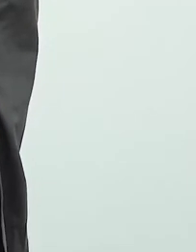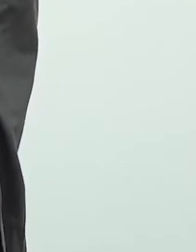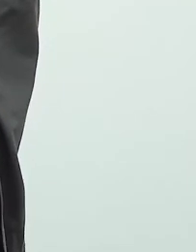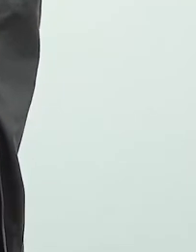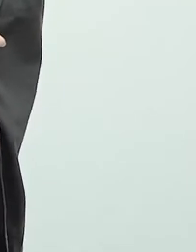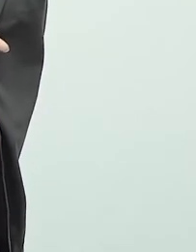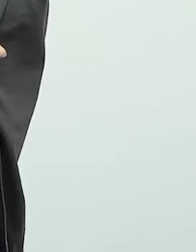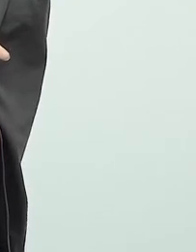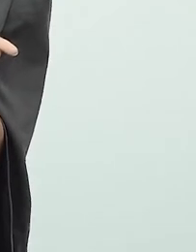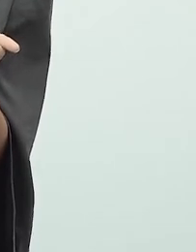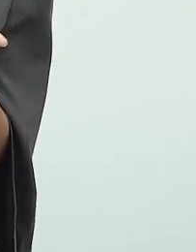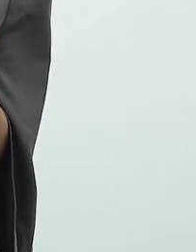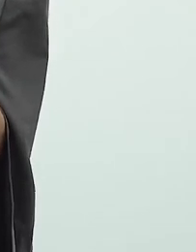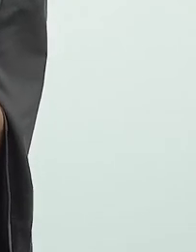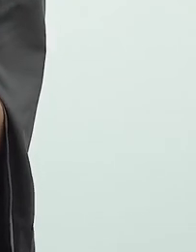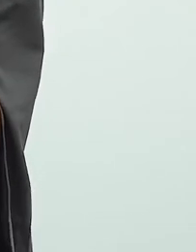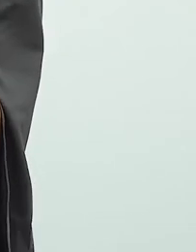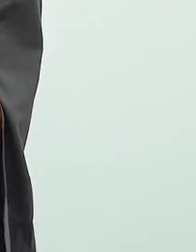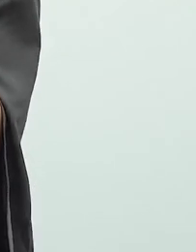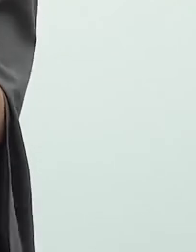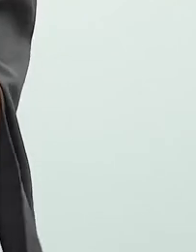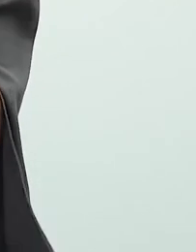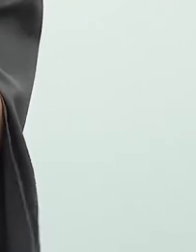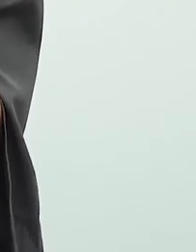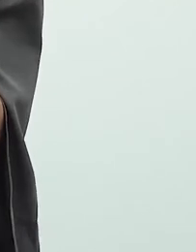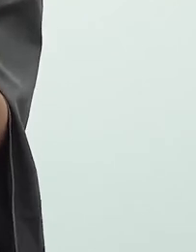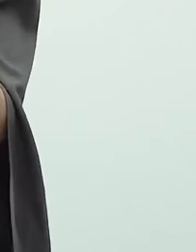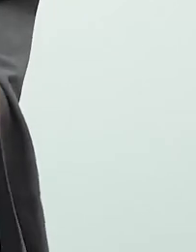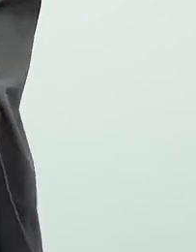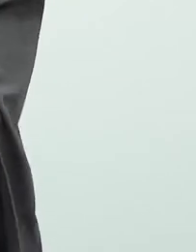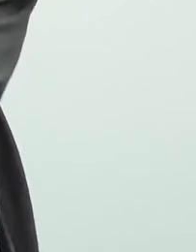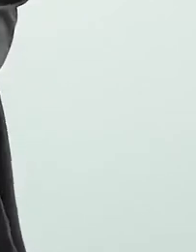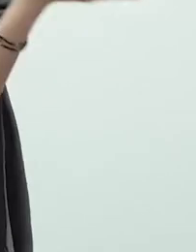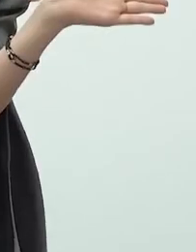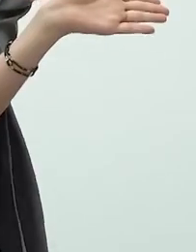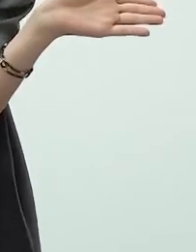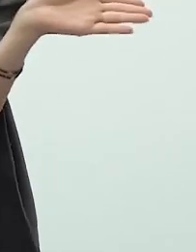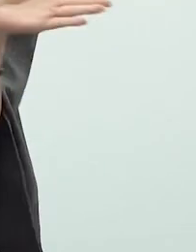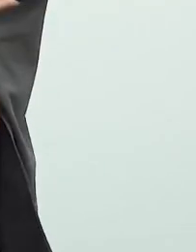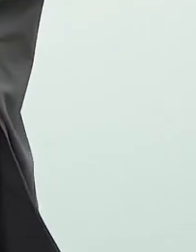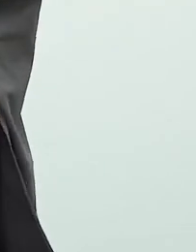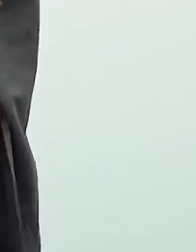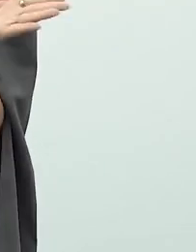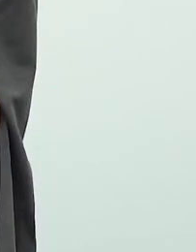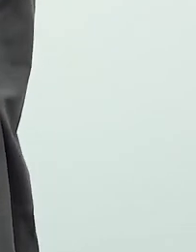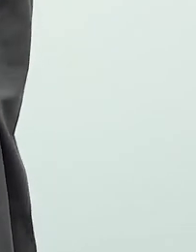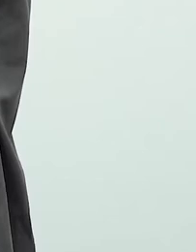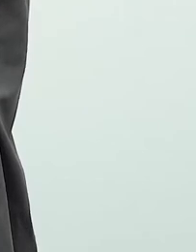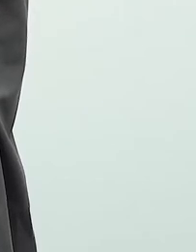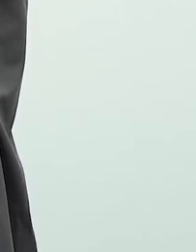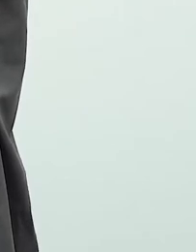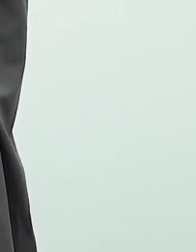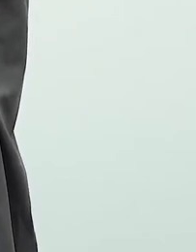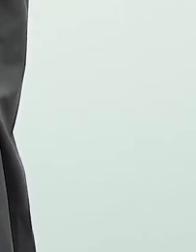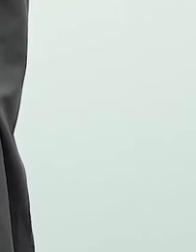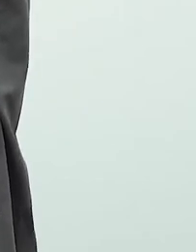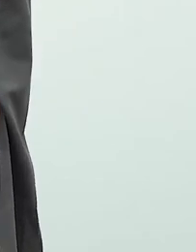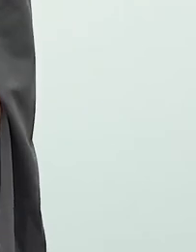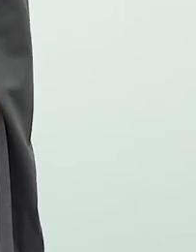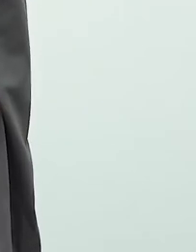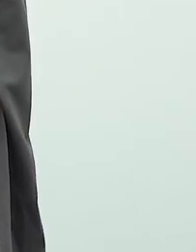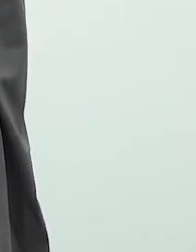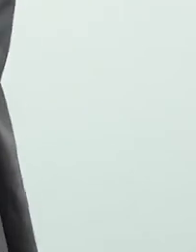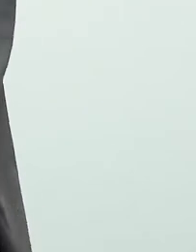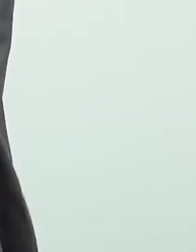사실 어 이게 어디로 가는 방향이 지 이해하고 몰랐는데 이거 잘못 타서 전혀 반대 방향으로 간 적이